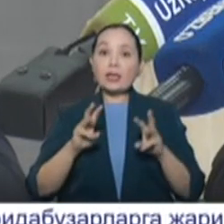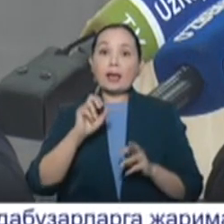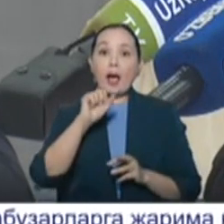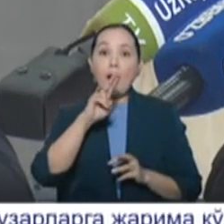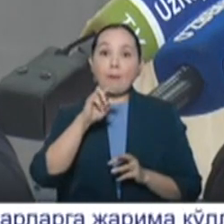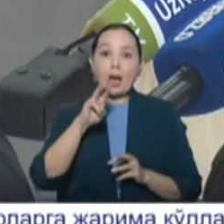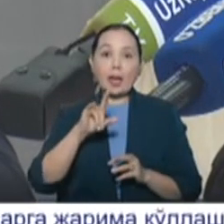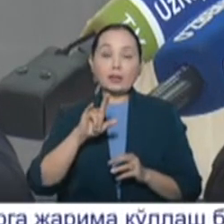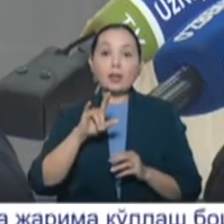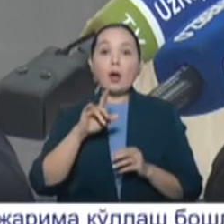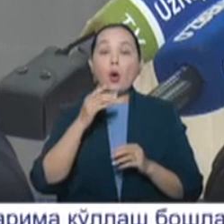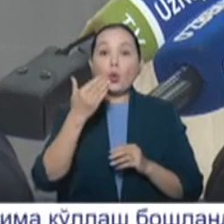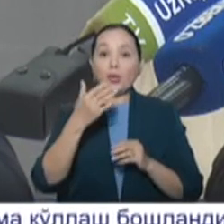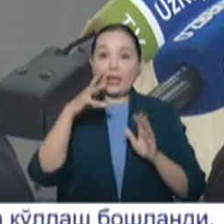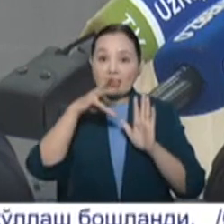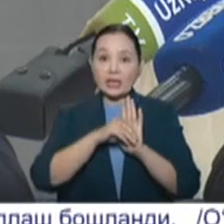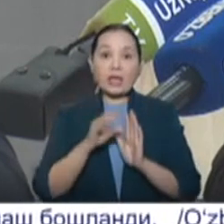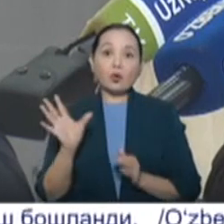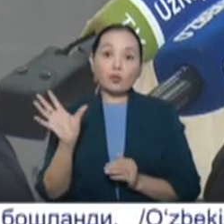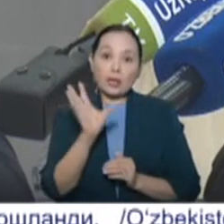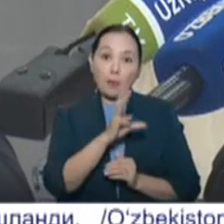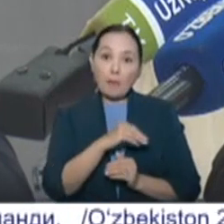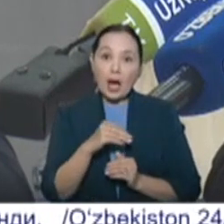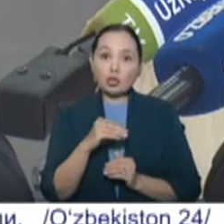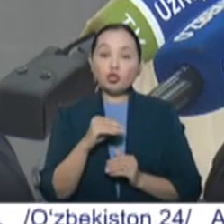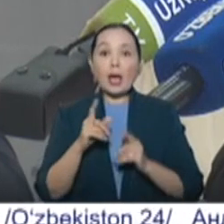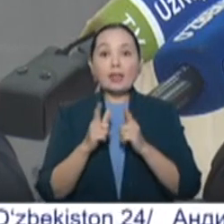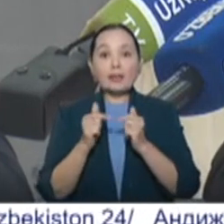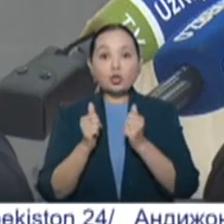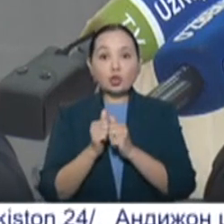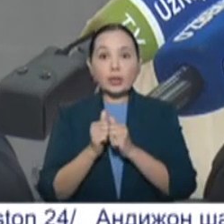va uning tasarrufidagi barcha tashkiliy